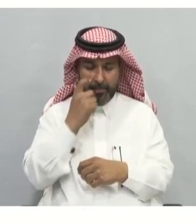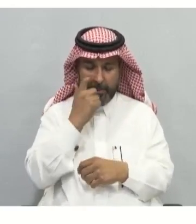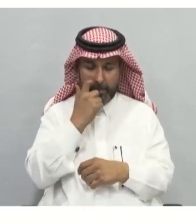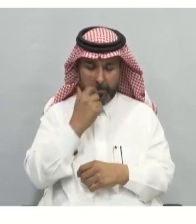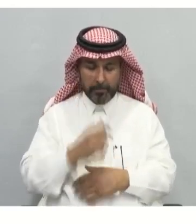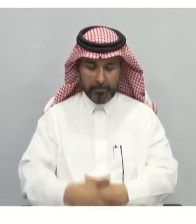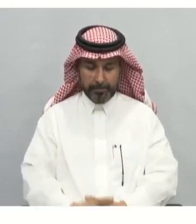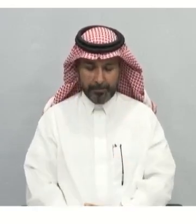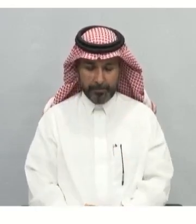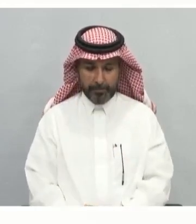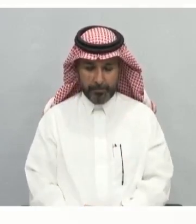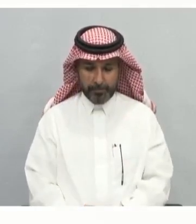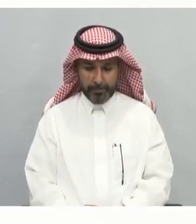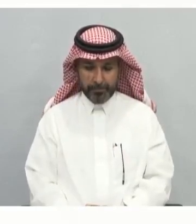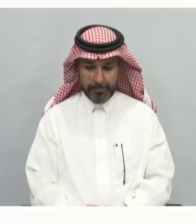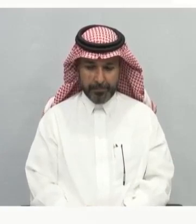جل